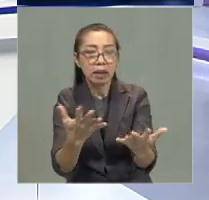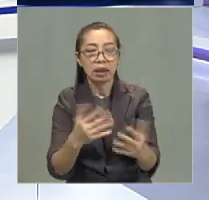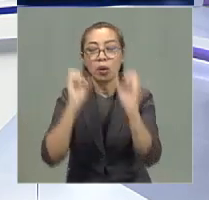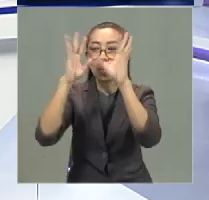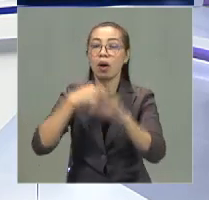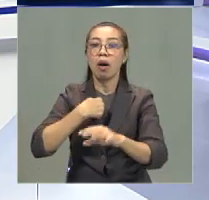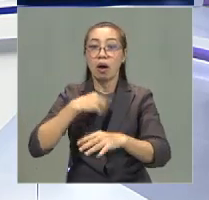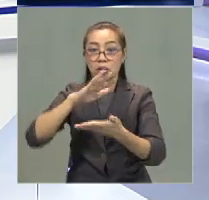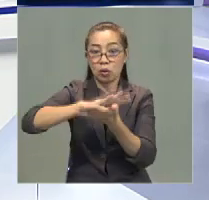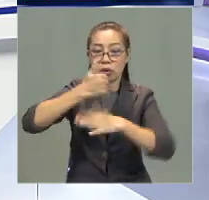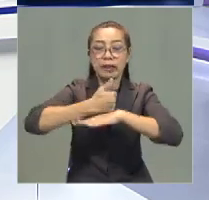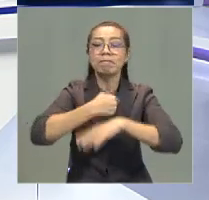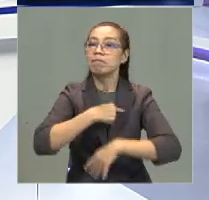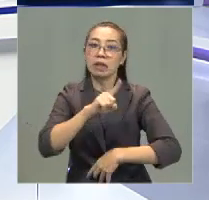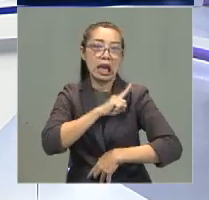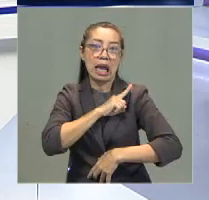ดูทีวีได้ดูโทรศัพท์มือท้ายสัญญาในโลกอะไรต่างๆได้ในการเรียนการสอนและสำหรับเด็กที่อยู่ในพื้นที่ห่างไกลไม่มีสัญญาณโทรศัพท์มือถือหรือไม่มีทีวีที่จะเอาไว้ดูก็ได้เนี่ยที่บ้านไม่มีความร้อนคือไม่มีอุปกรณ์อะไรเหล่านี้เลยต้องยอมรับว่าในประเทศเนี่ยเรายังมีคนกลุ่มนี้อีกเป็นจำนวนมากและเขาก็ต้องการโอกาสต่างๆนะคะก็ต้องบอกว่าได้พูดคุยเหมือนกันกับทางอาจารย์ซึ่งสอนอยู่ในพื้นที่ต่างจังหวัดพื้นที่ห่างไกลต่างๆเขาบอกว่าวิธีแก้ไขปัญหาตอนนี้ก็คือครูหรือว่าผอ.